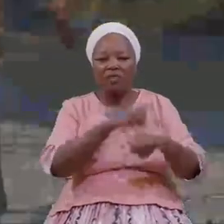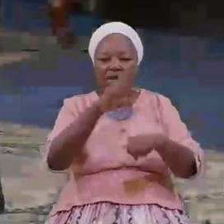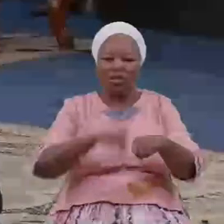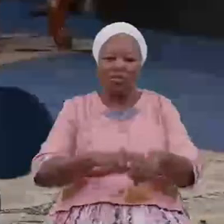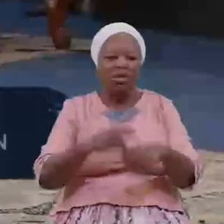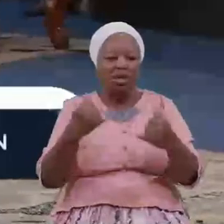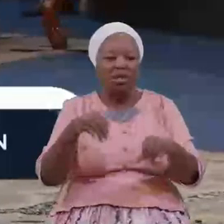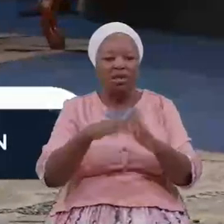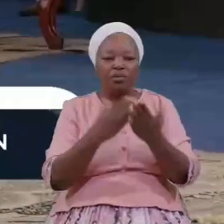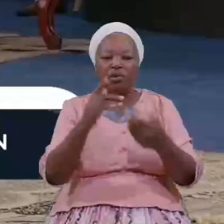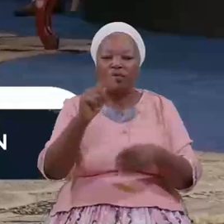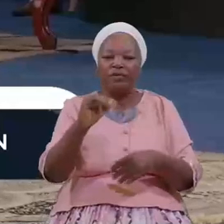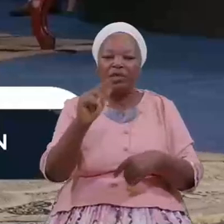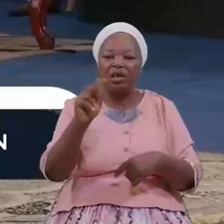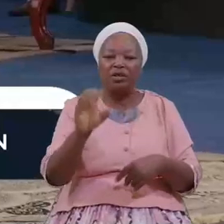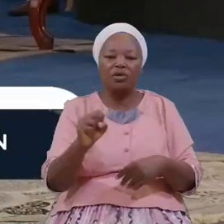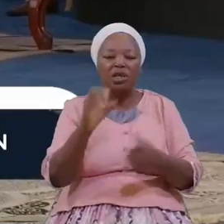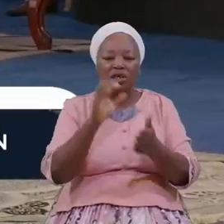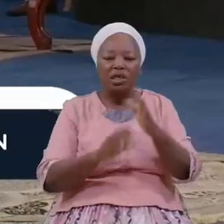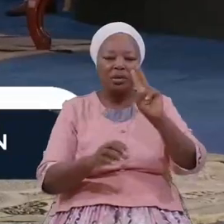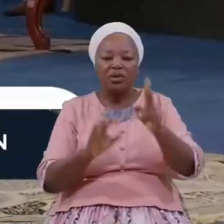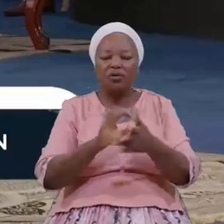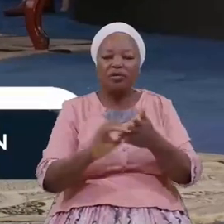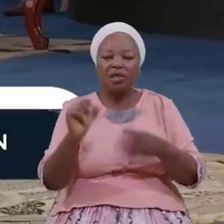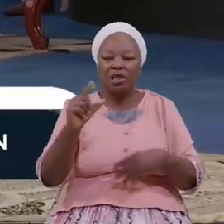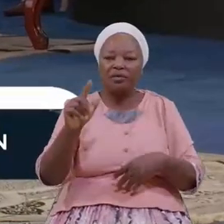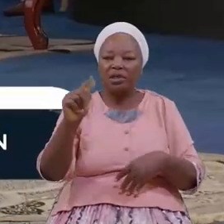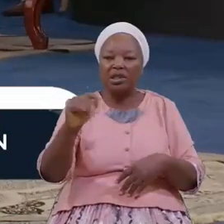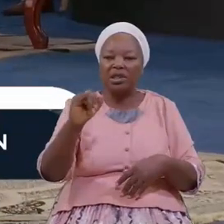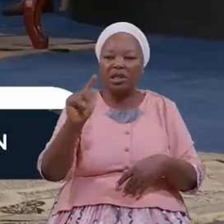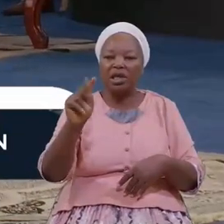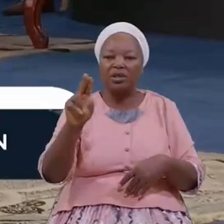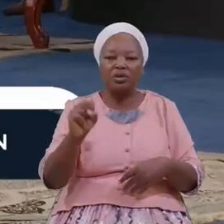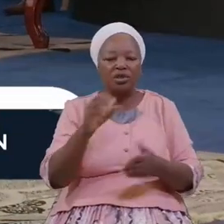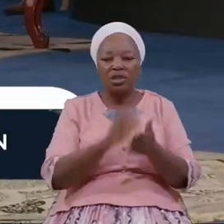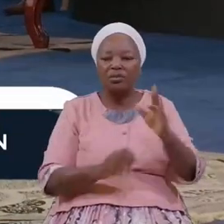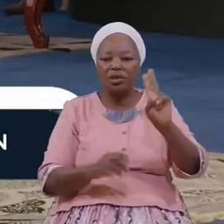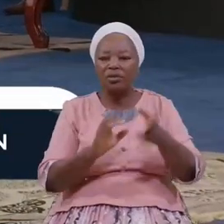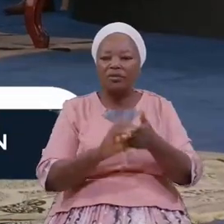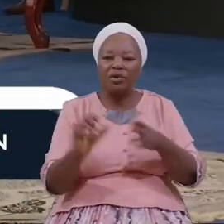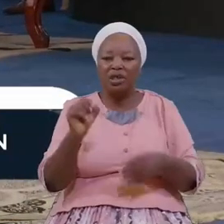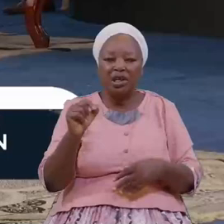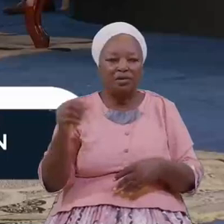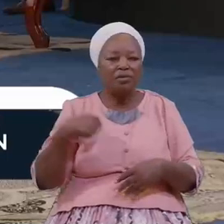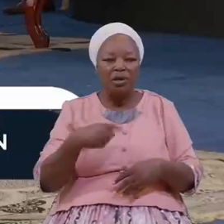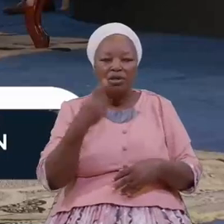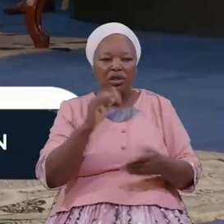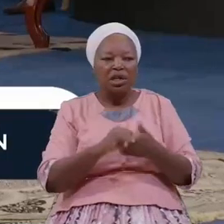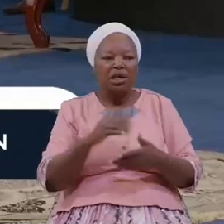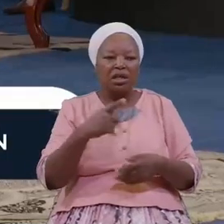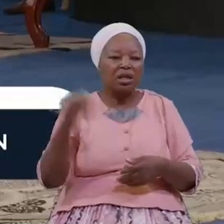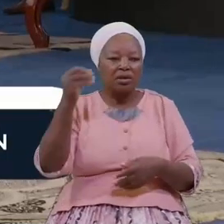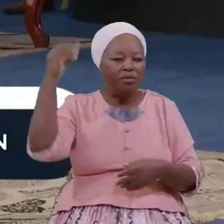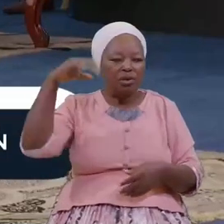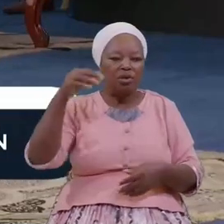va à Tite, chapitre 2, 11. Tite 2, 11. Car